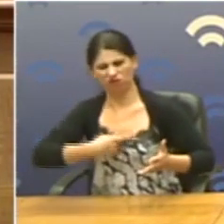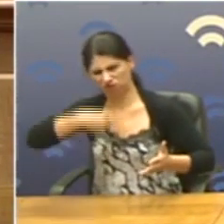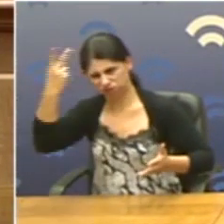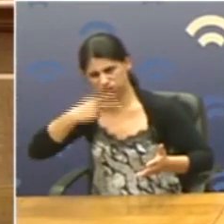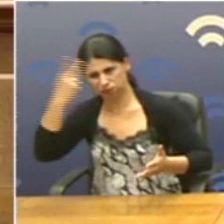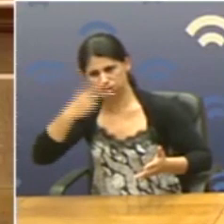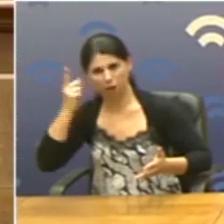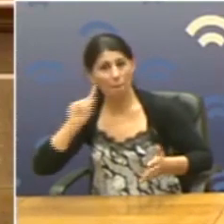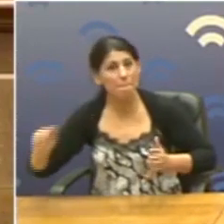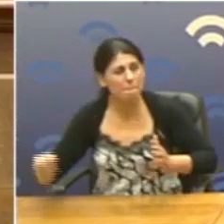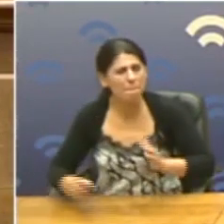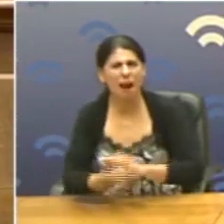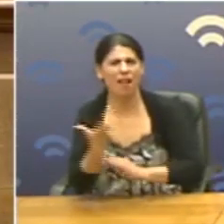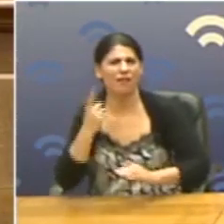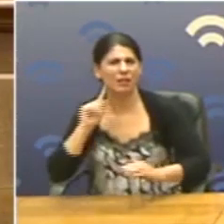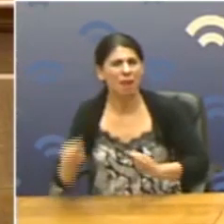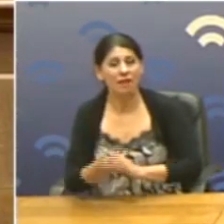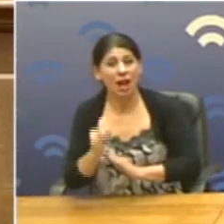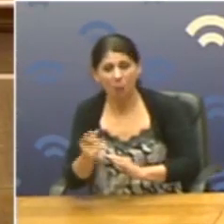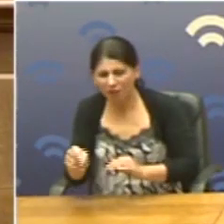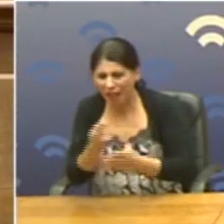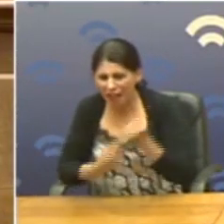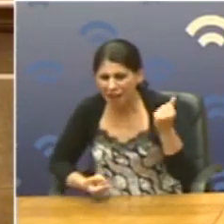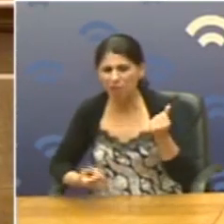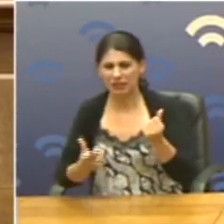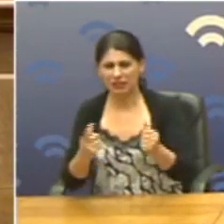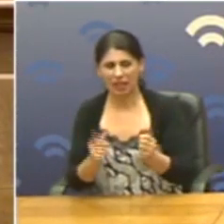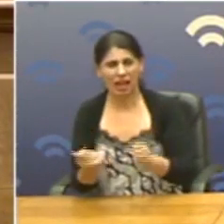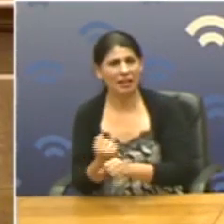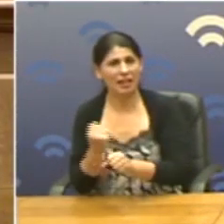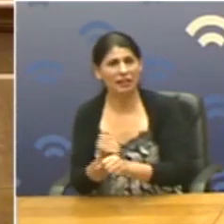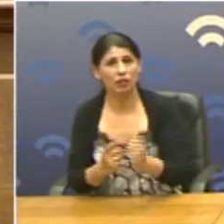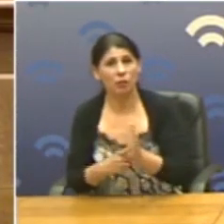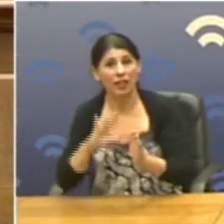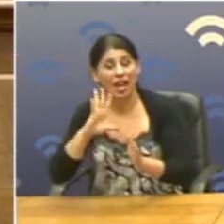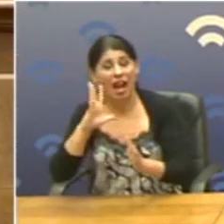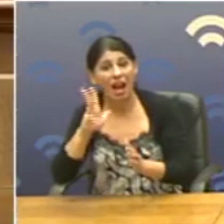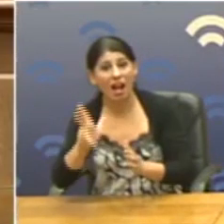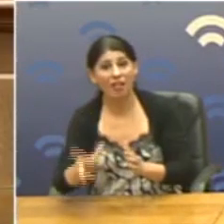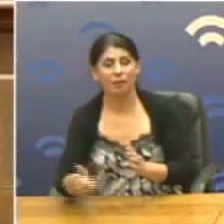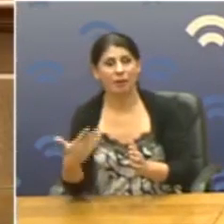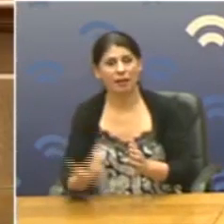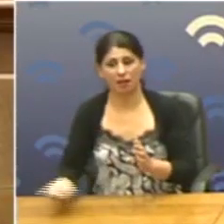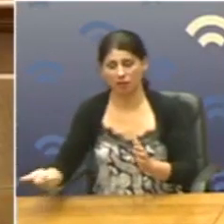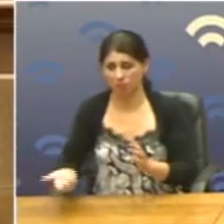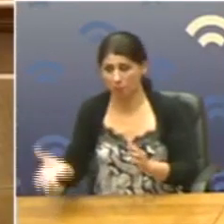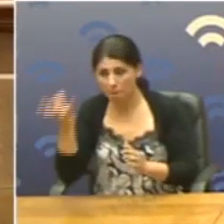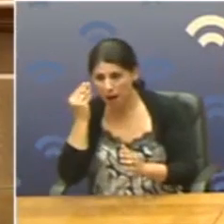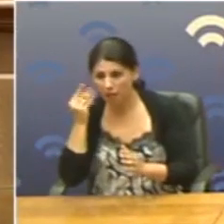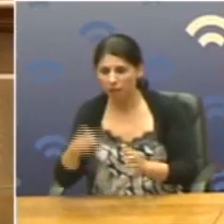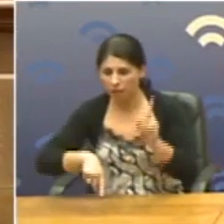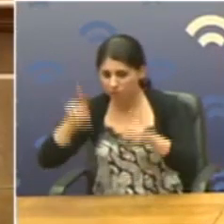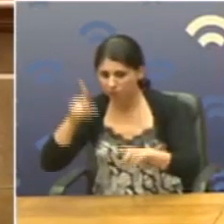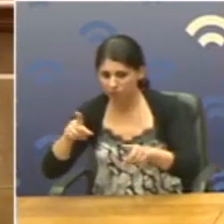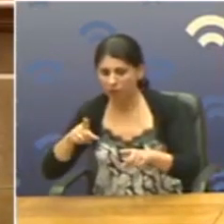όπου παραβιάζει και ακόμα και αυτή τη λειψή εργατική νομοθεσία και καθημερινά έρχονται στο φως